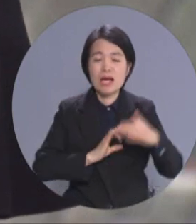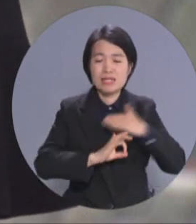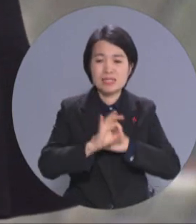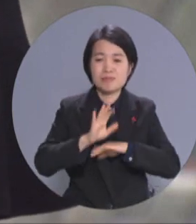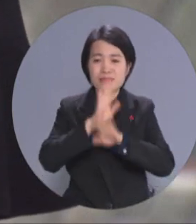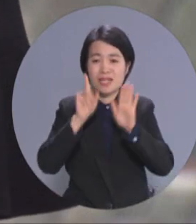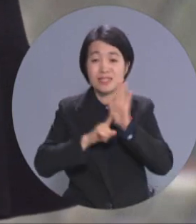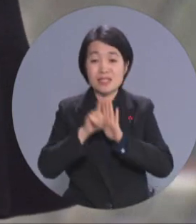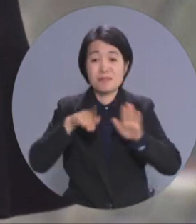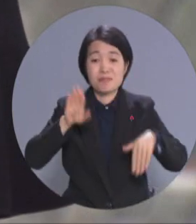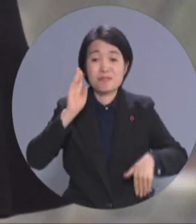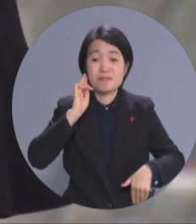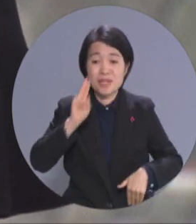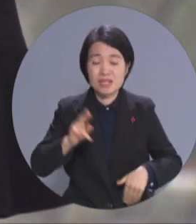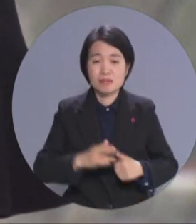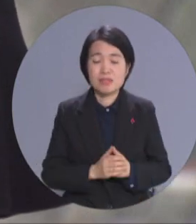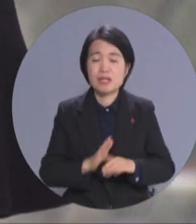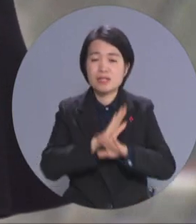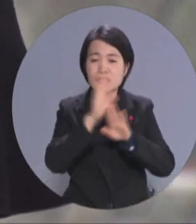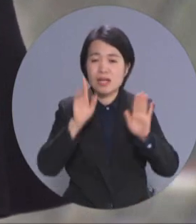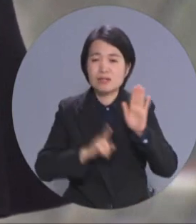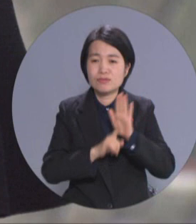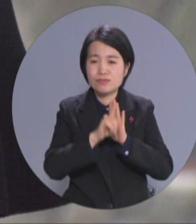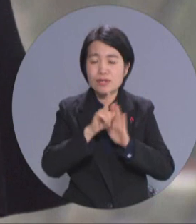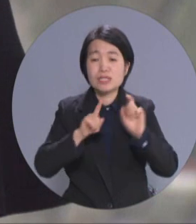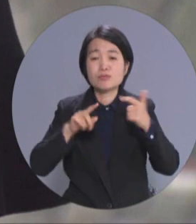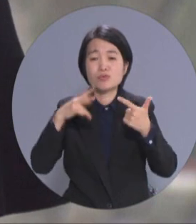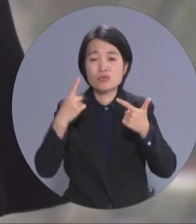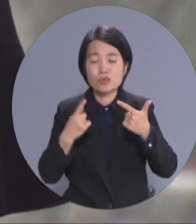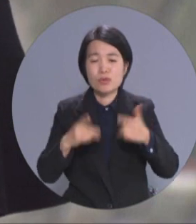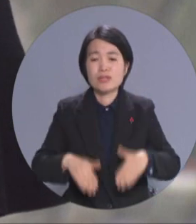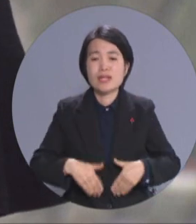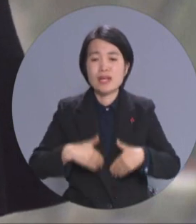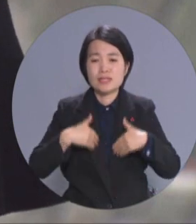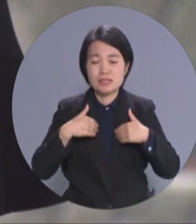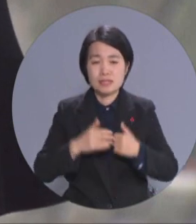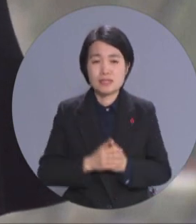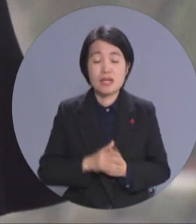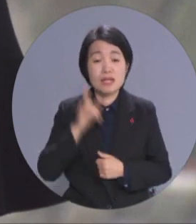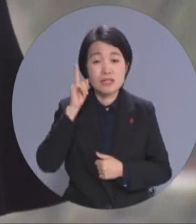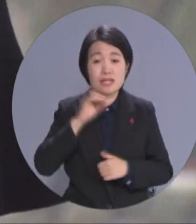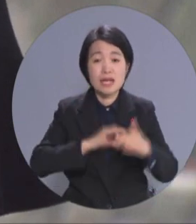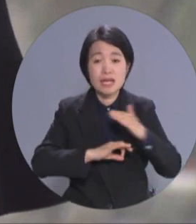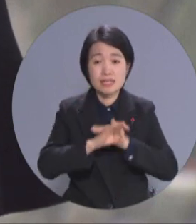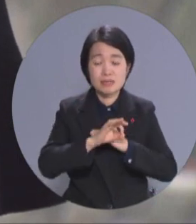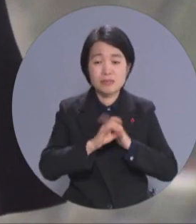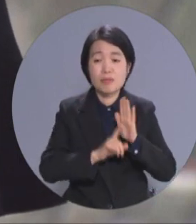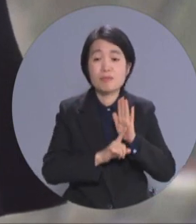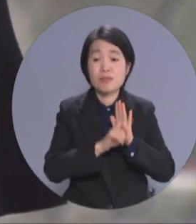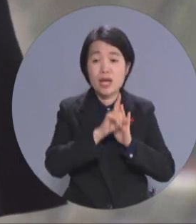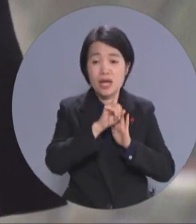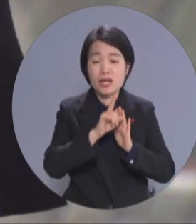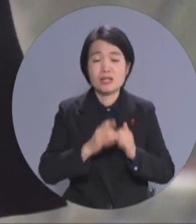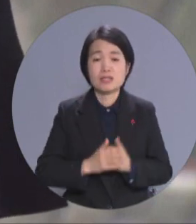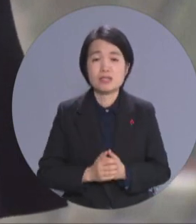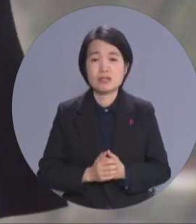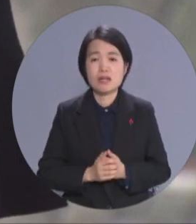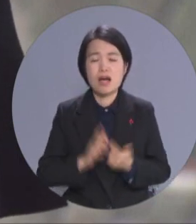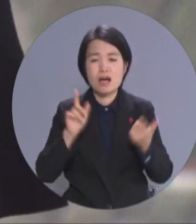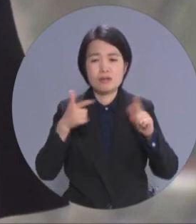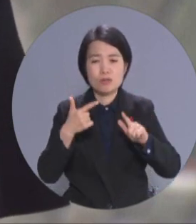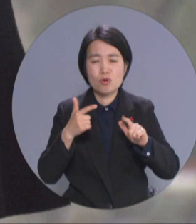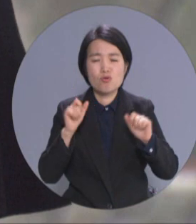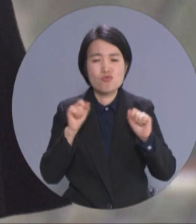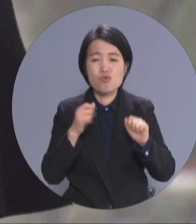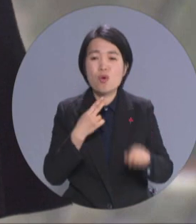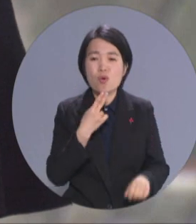큰 하루였습니다 한나 기온은 16도까지 오르며 포근했는데 내일은 아침 기온이 더 높게 출발하겠고요 종일 큰